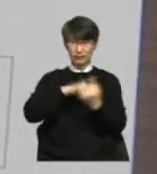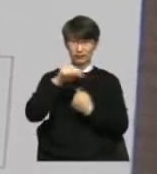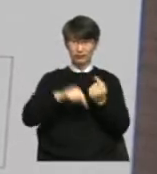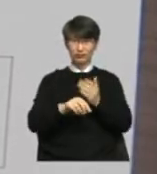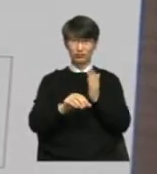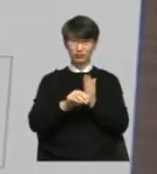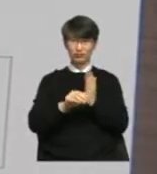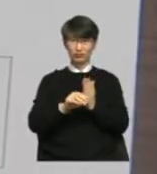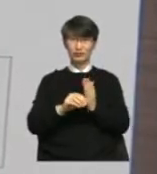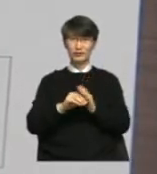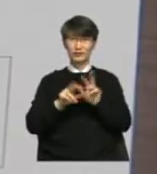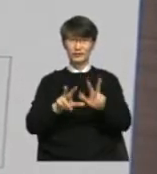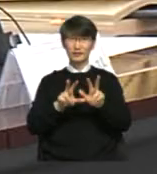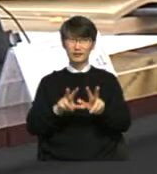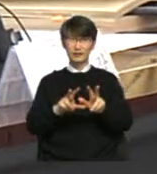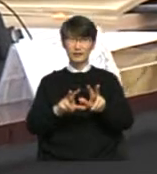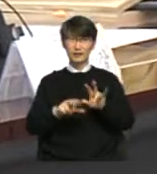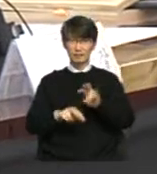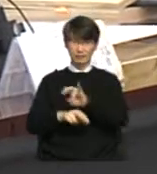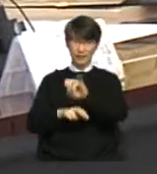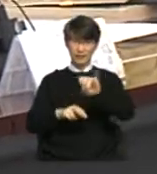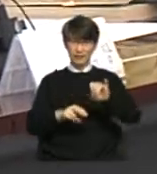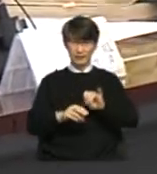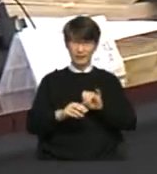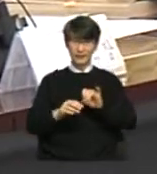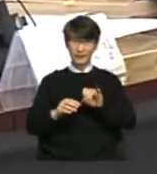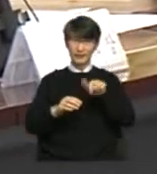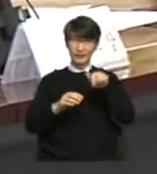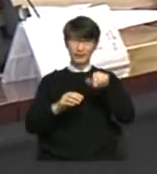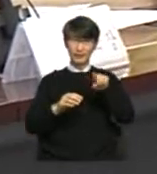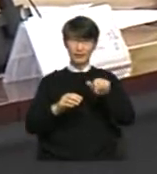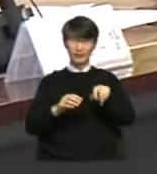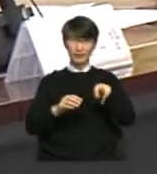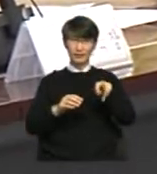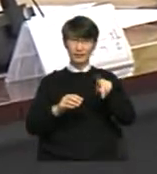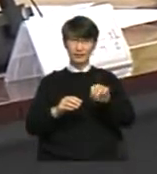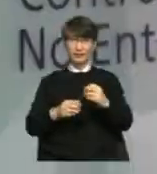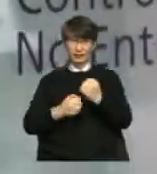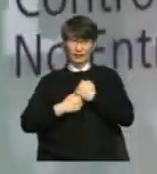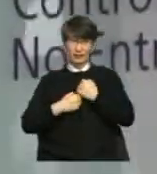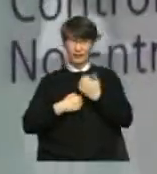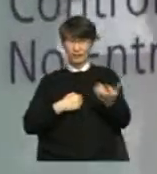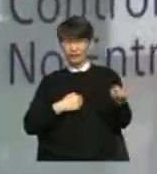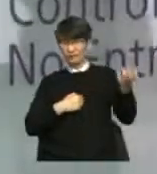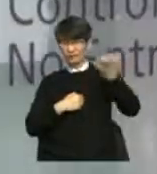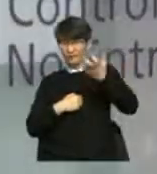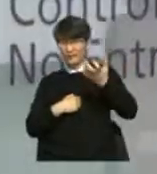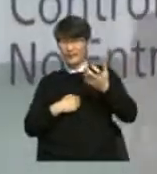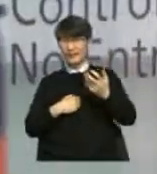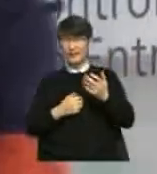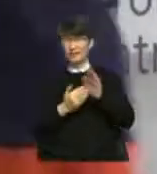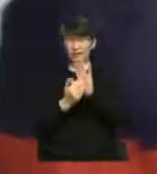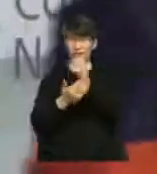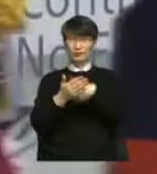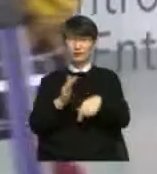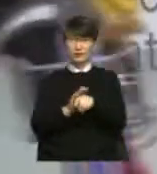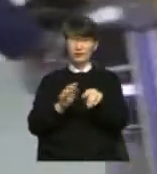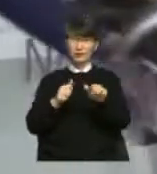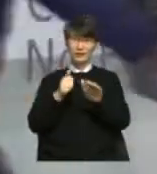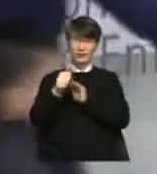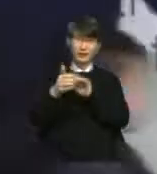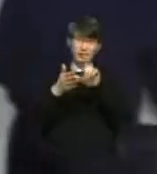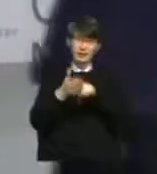있습니다. 현재 해당 바이러스의 대응 단계는 경계로 격상됐습니다. 감염 예방을 위해선 외출 시